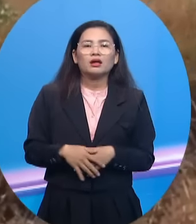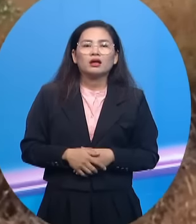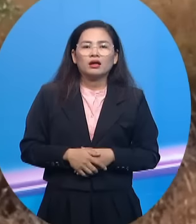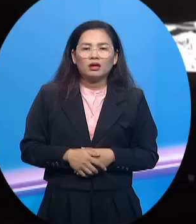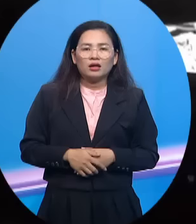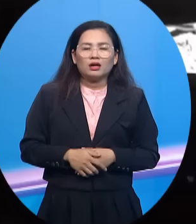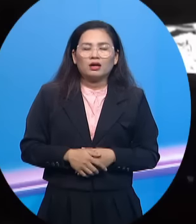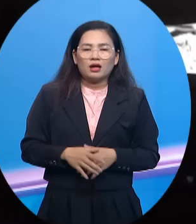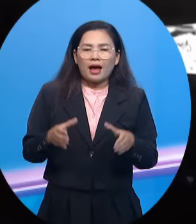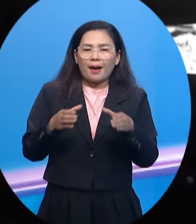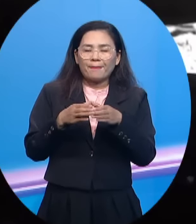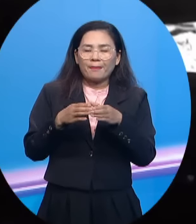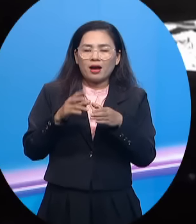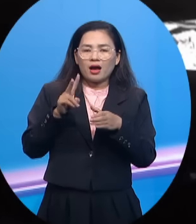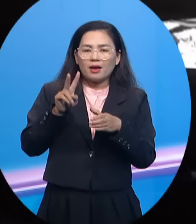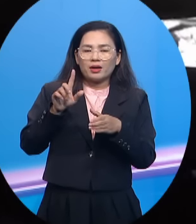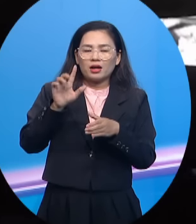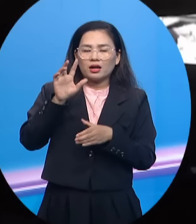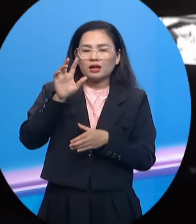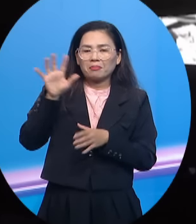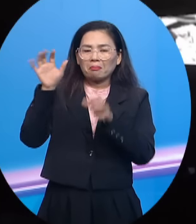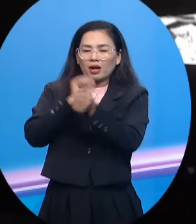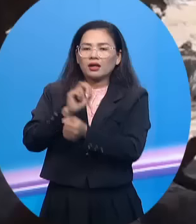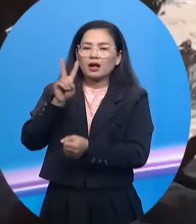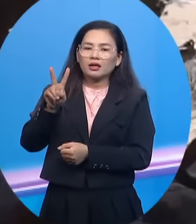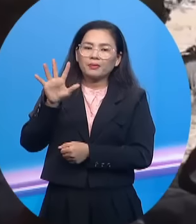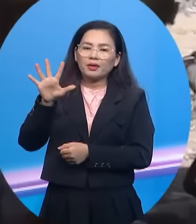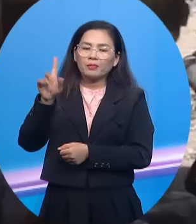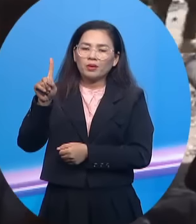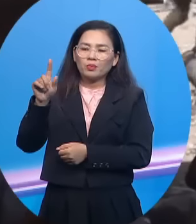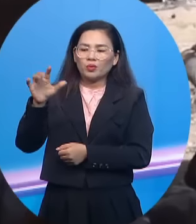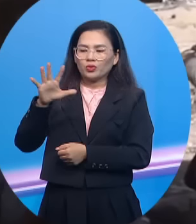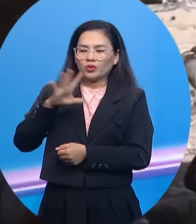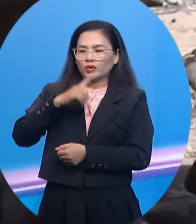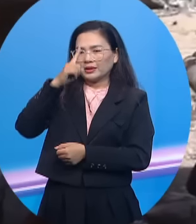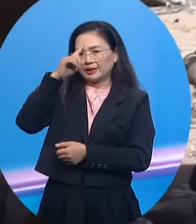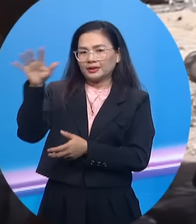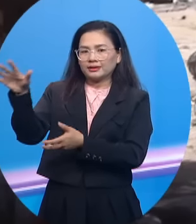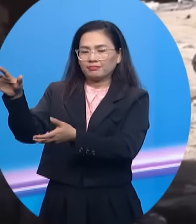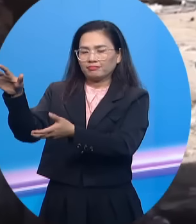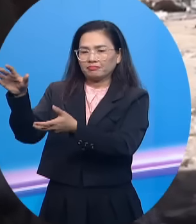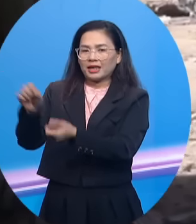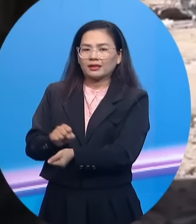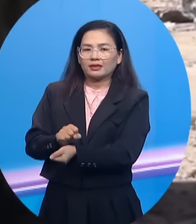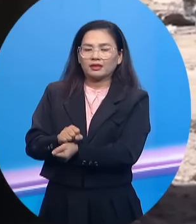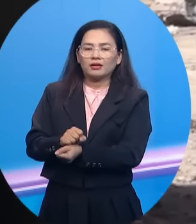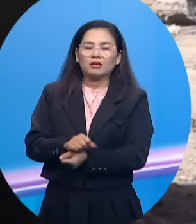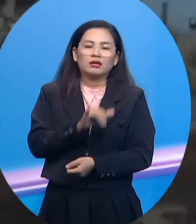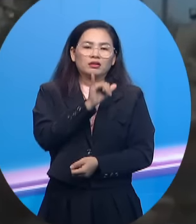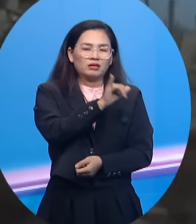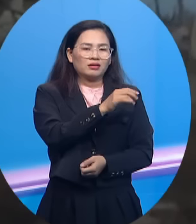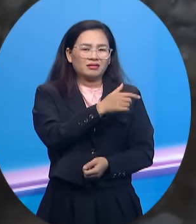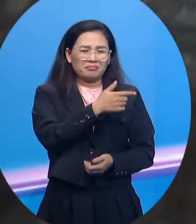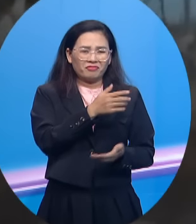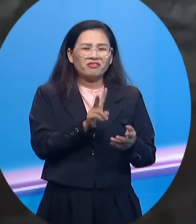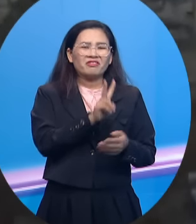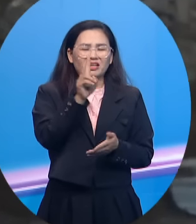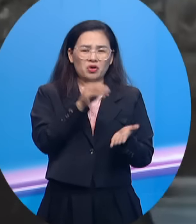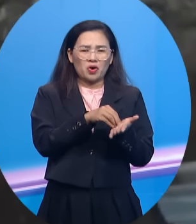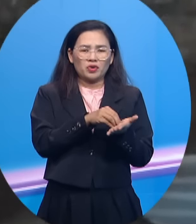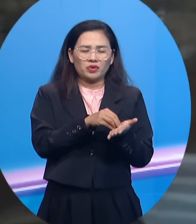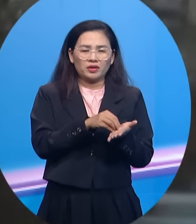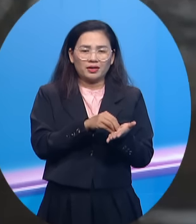tin trong vụ tấn công ngày 7 tháng 10 năm ngoái. Đến nay, 111 con tin vẫn đang bị giam cầm ở Gaza, trong đó quân đội